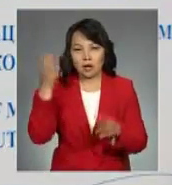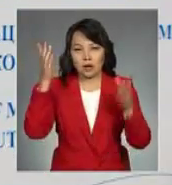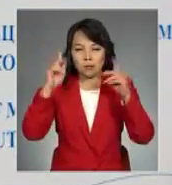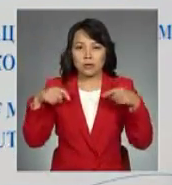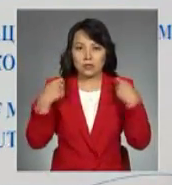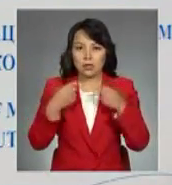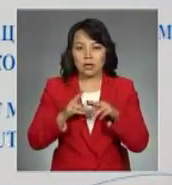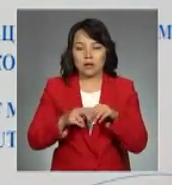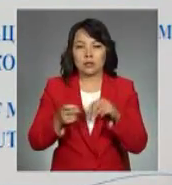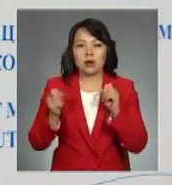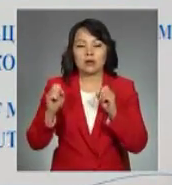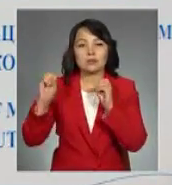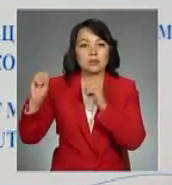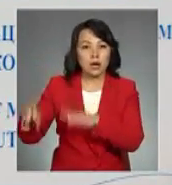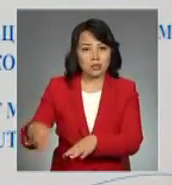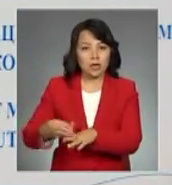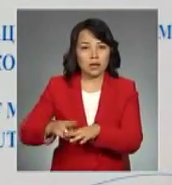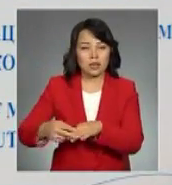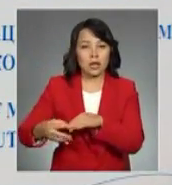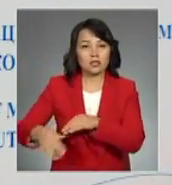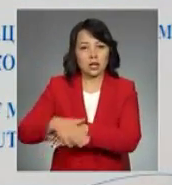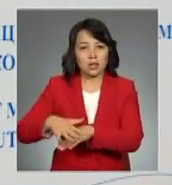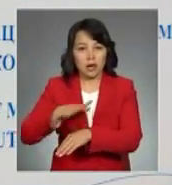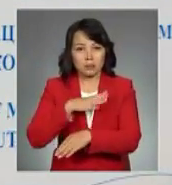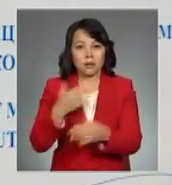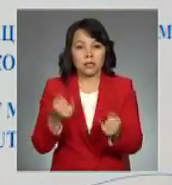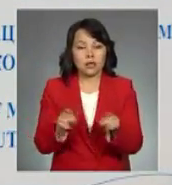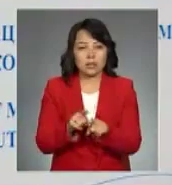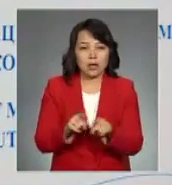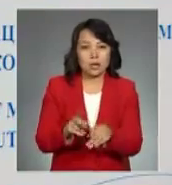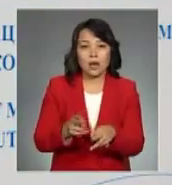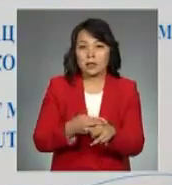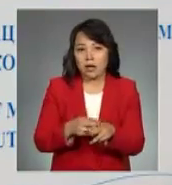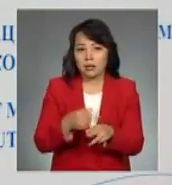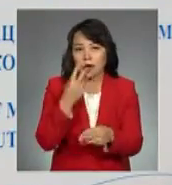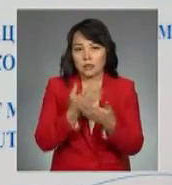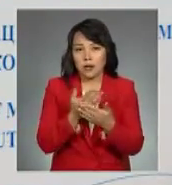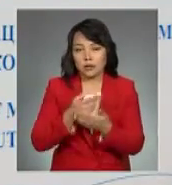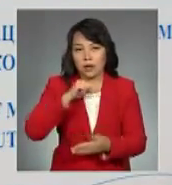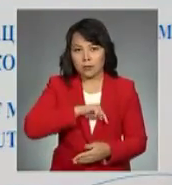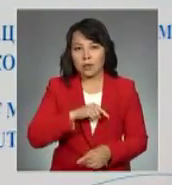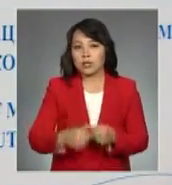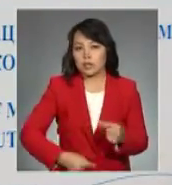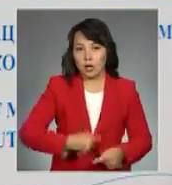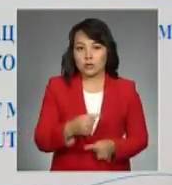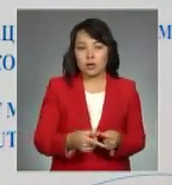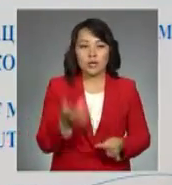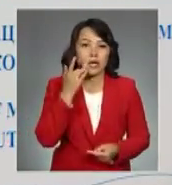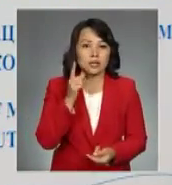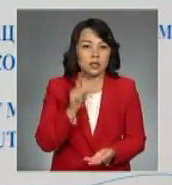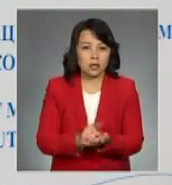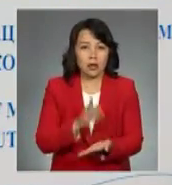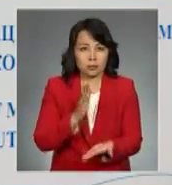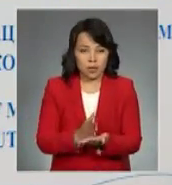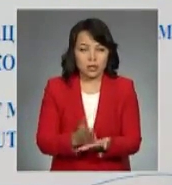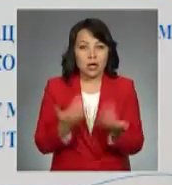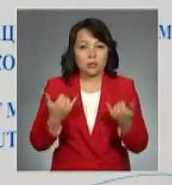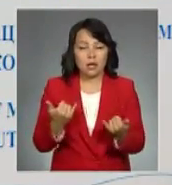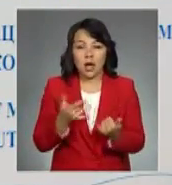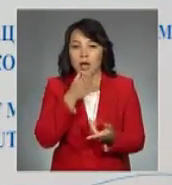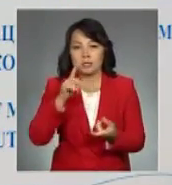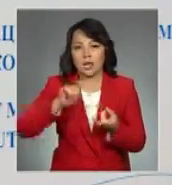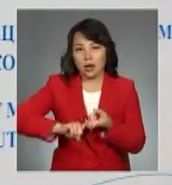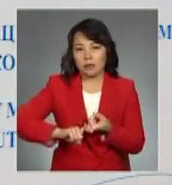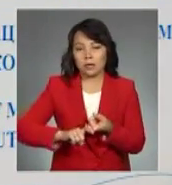сондай араша болатын. Сондай араша әрине біздің қанымызда да дәстүрімізде де бар. Ол қазіргі